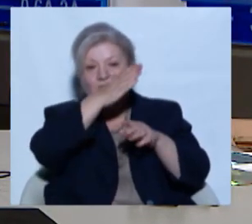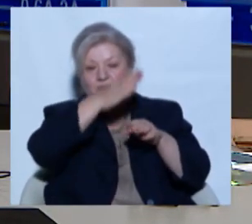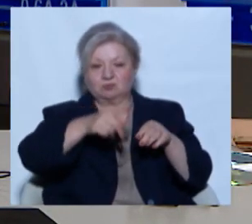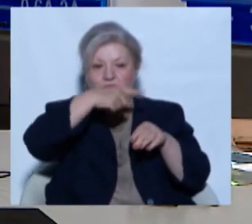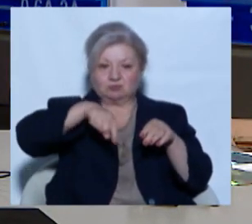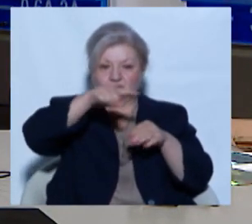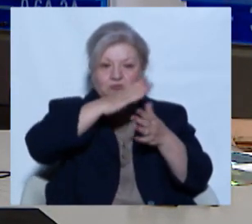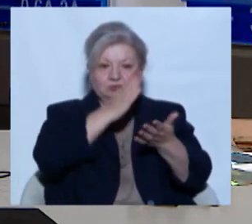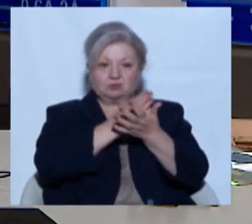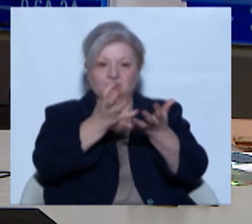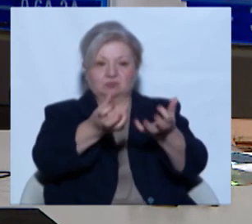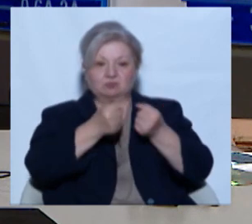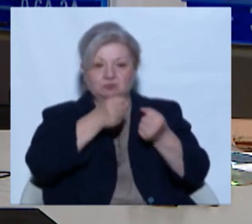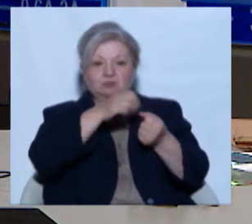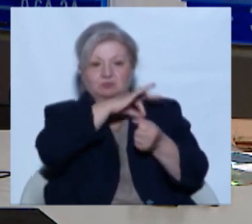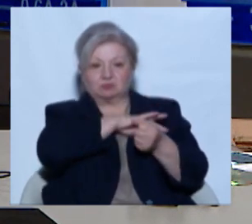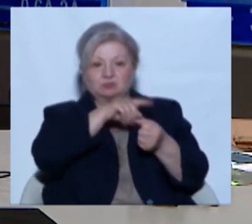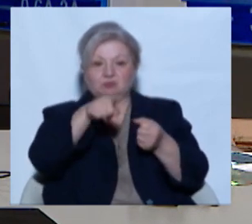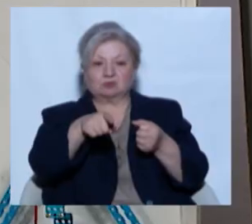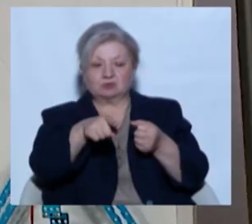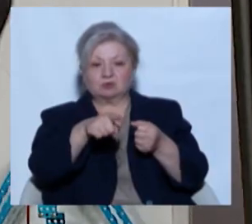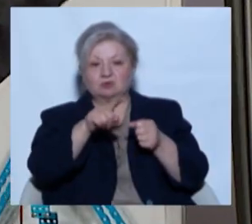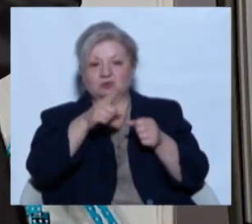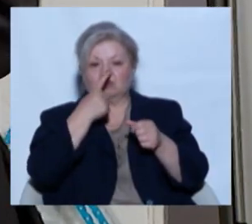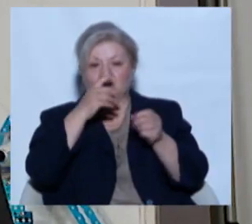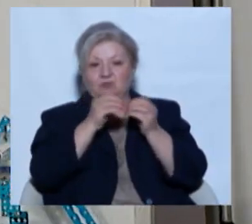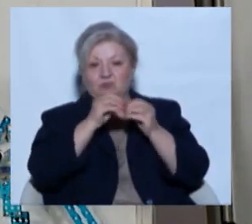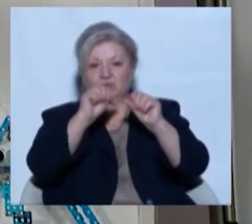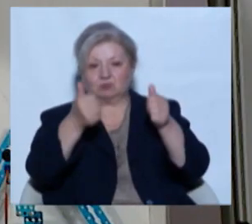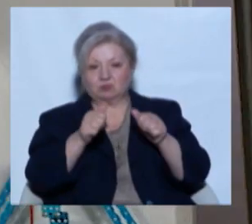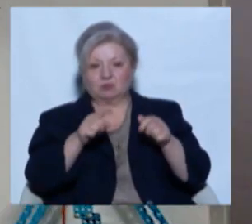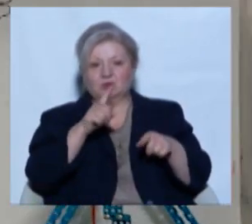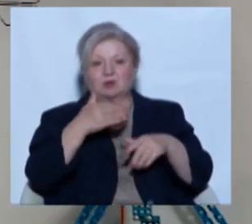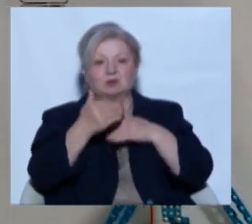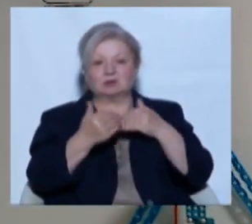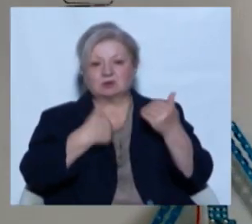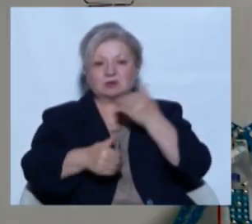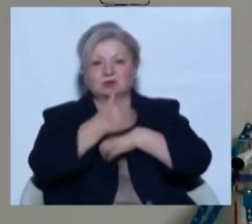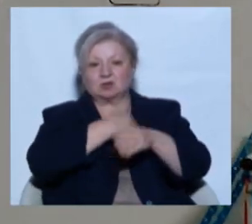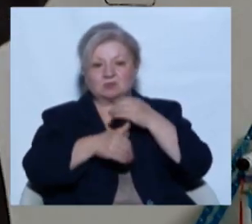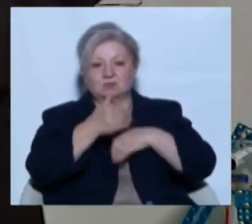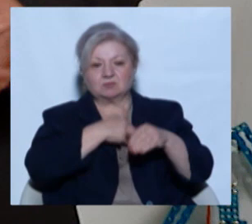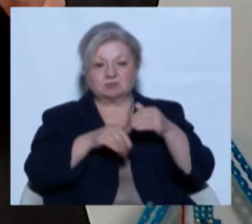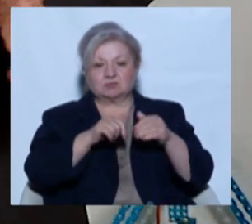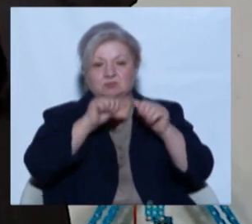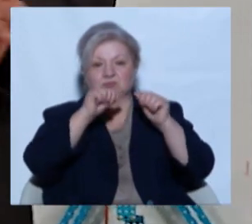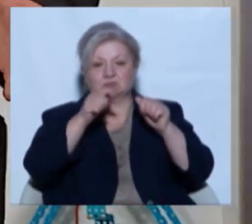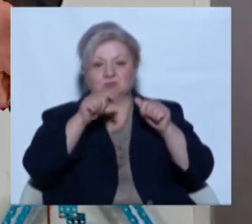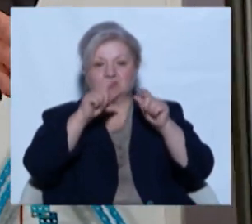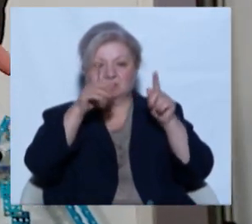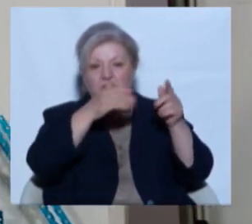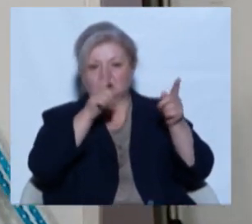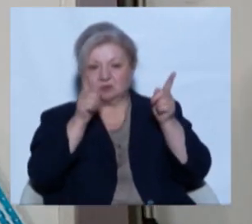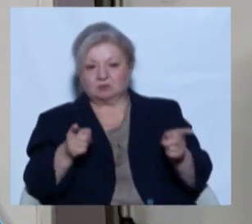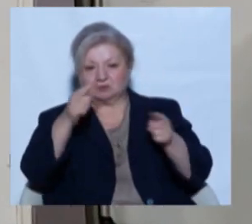შესაძლებელი, რომ როდესაც ტრაექტორია მრუდი წირია, გამოვიყენოთ ისევ ეს ფორმულა? ნებისმიერი